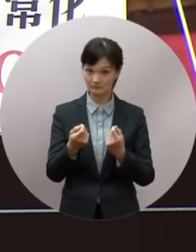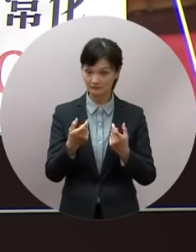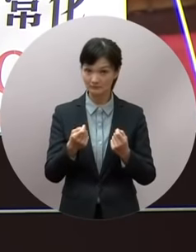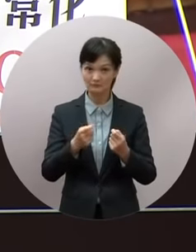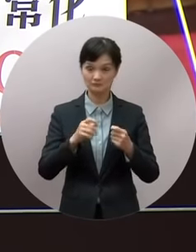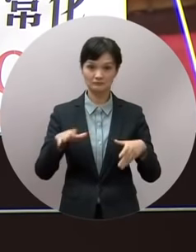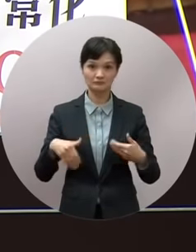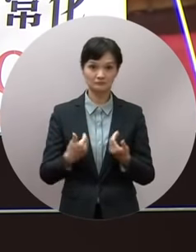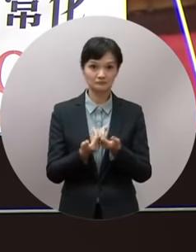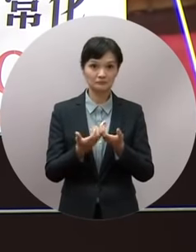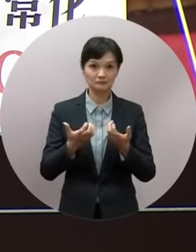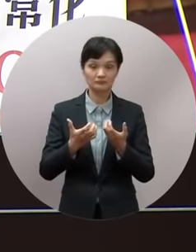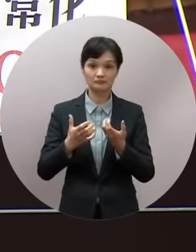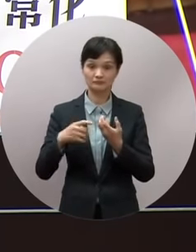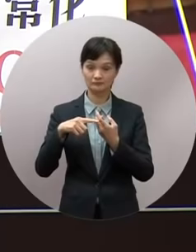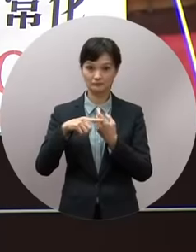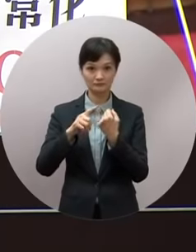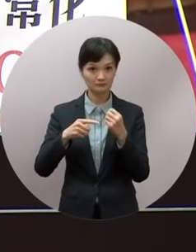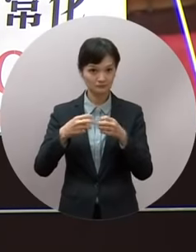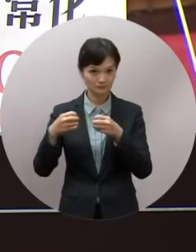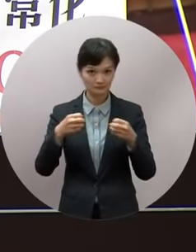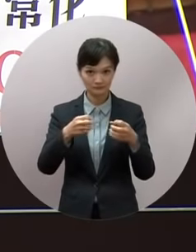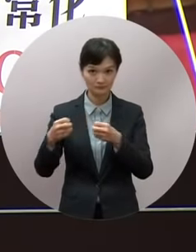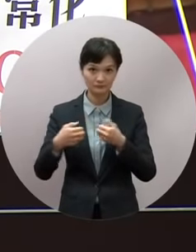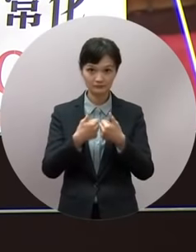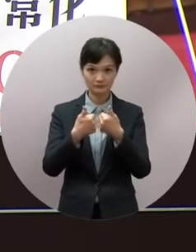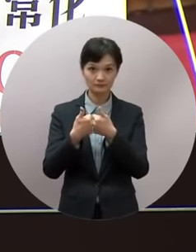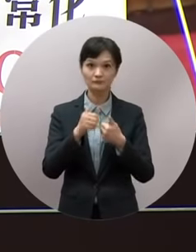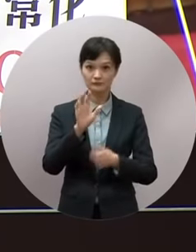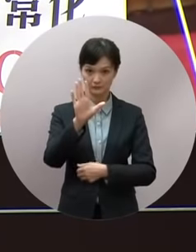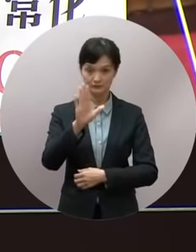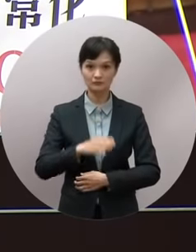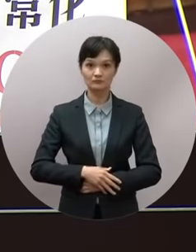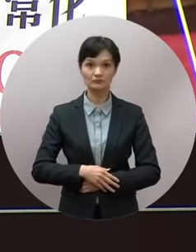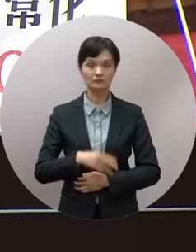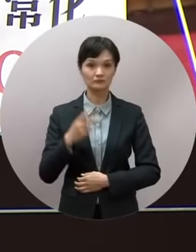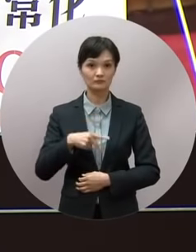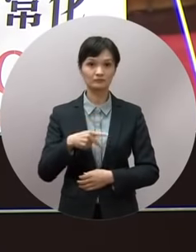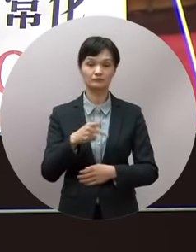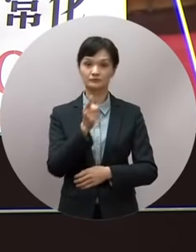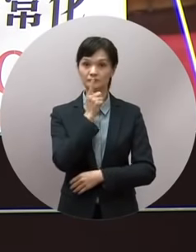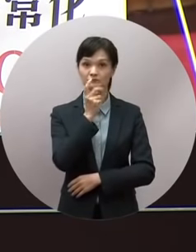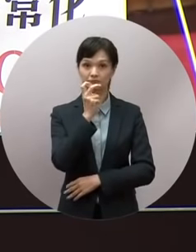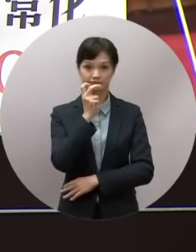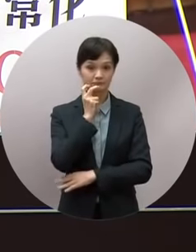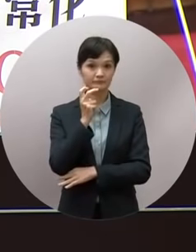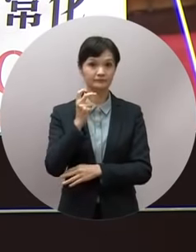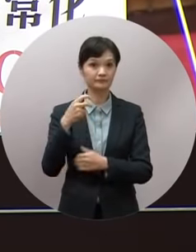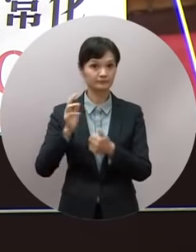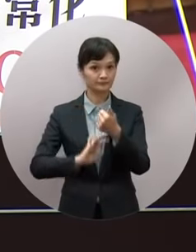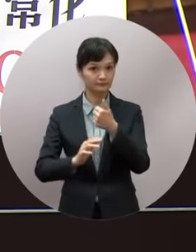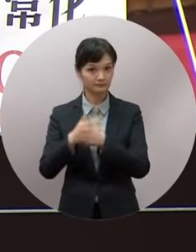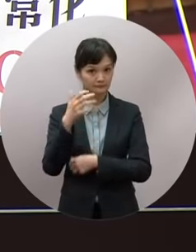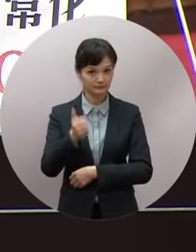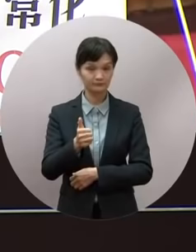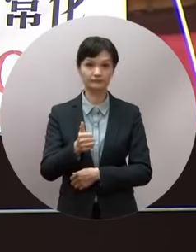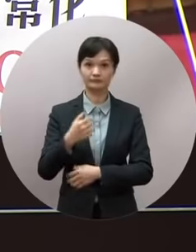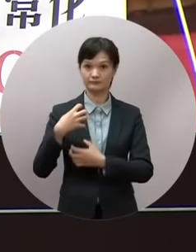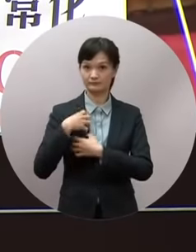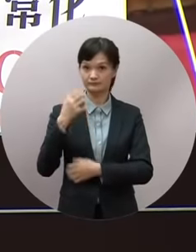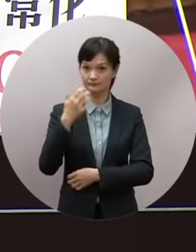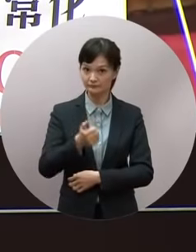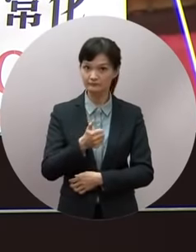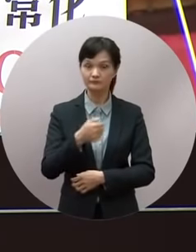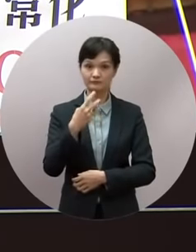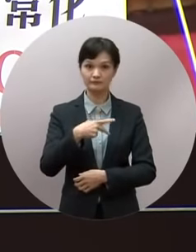会，所以不管是中央政治局的委员长也好，或者是中央军委的参谋长，甚至国台办